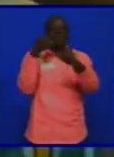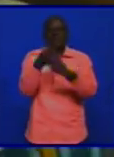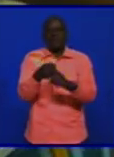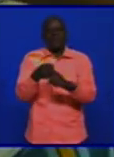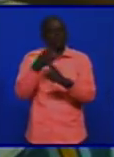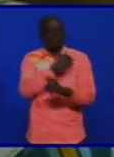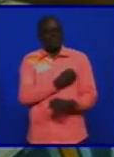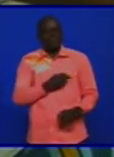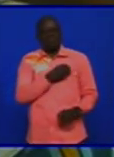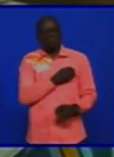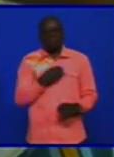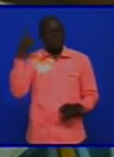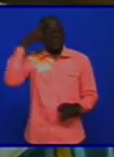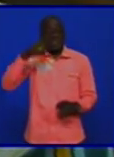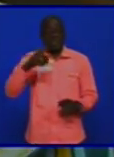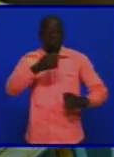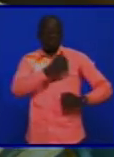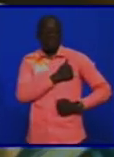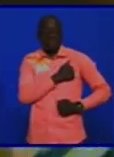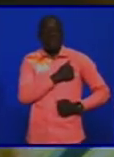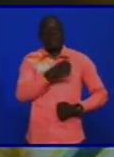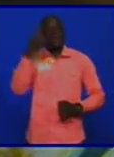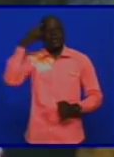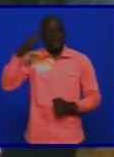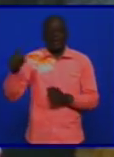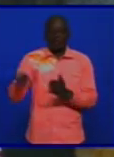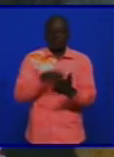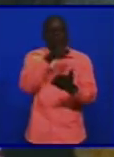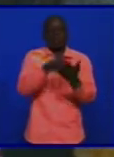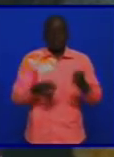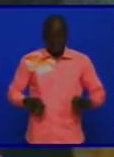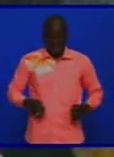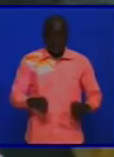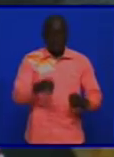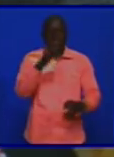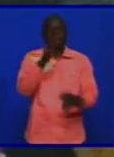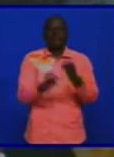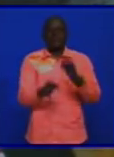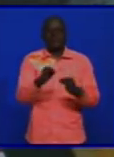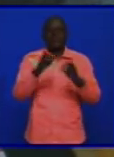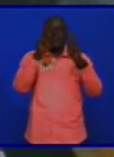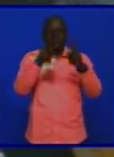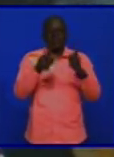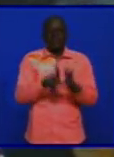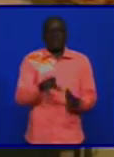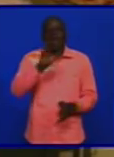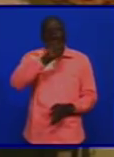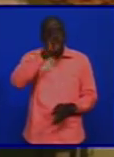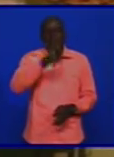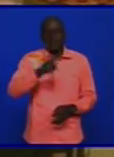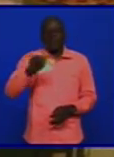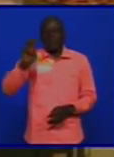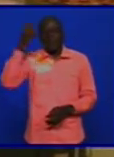forces de défense et de sécurité, mais aussi à annihiler les efforts de justice. La délégation de l'APMP invite ses militants et militantes